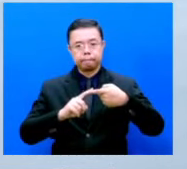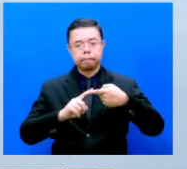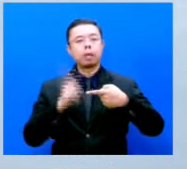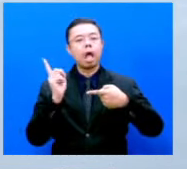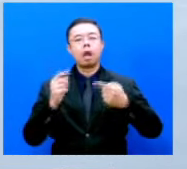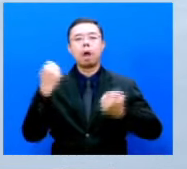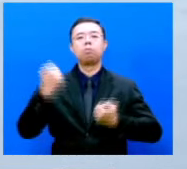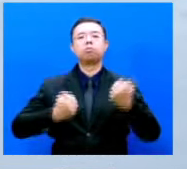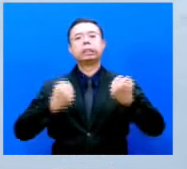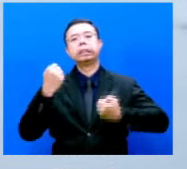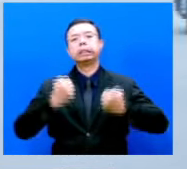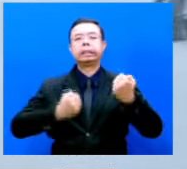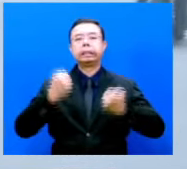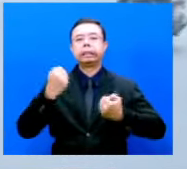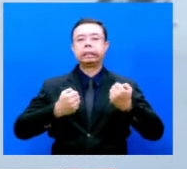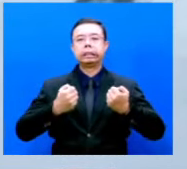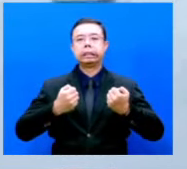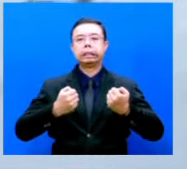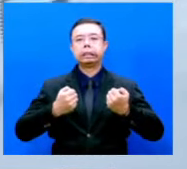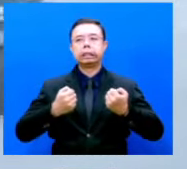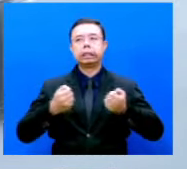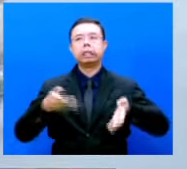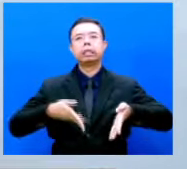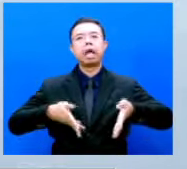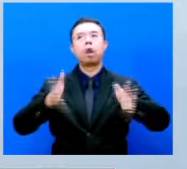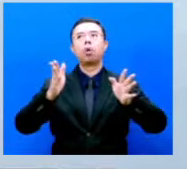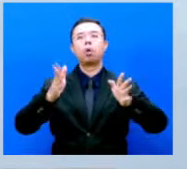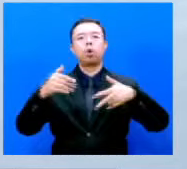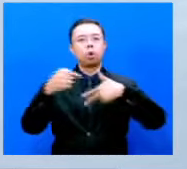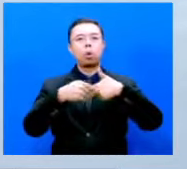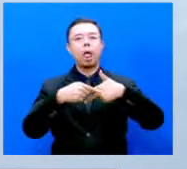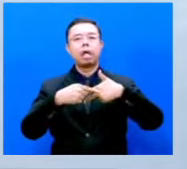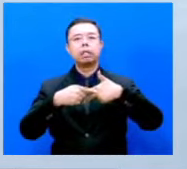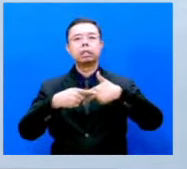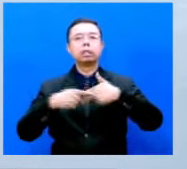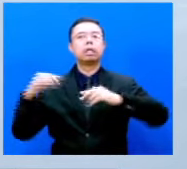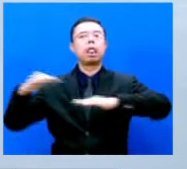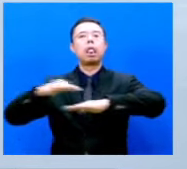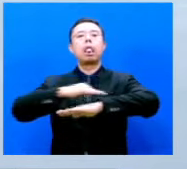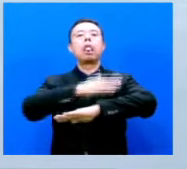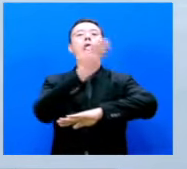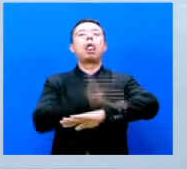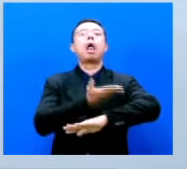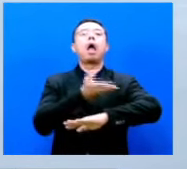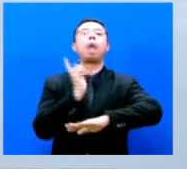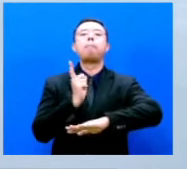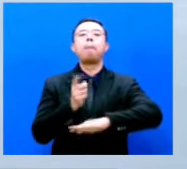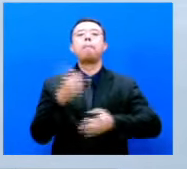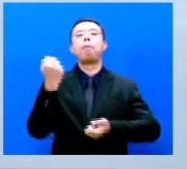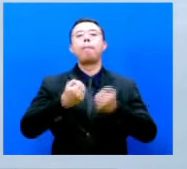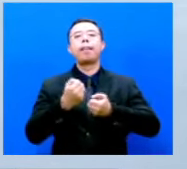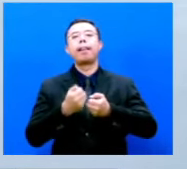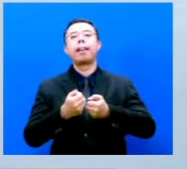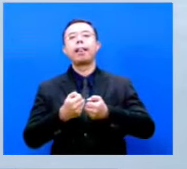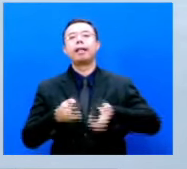sebuah minibus di jalur Trans Sulawesi terbalik setelah menabrak kendaraan yang tengah parkir di tepi